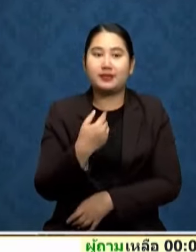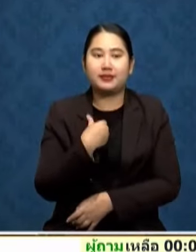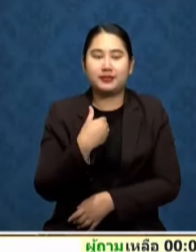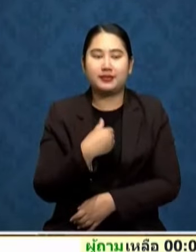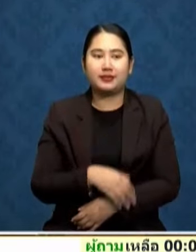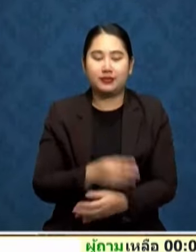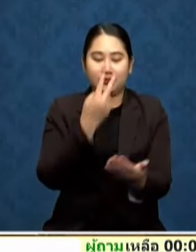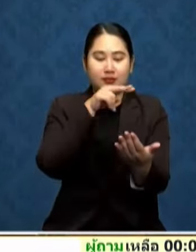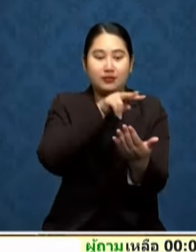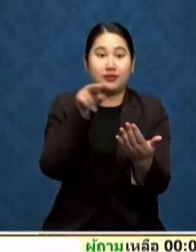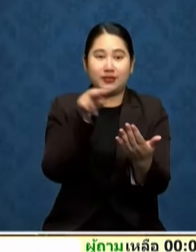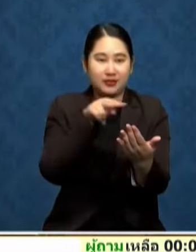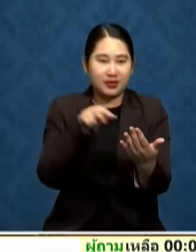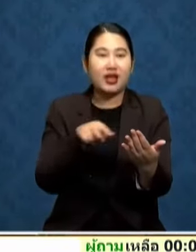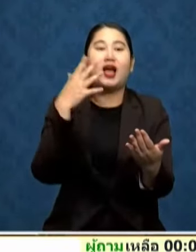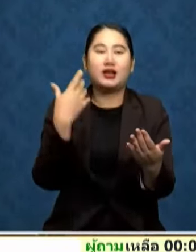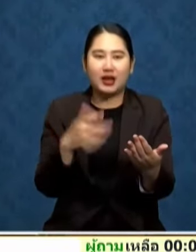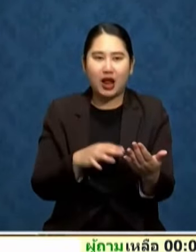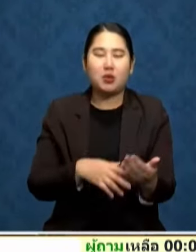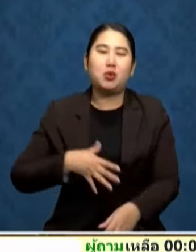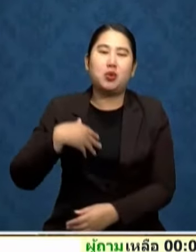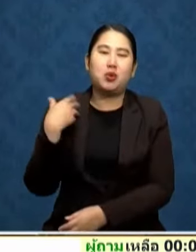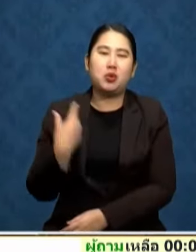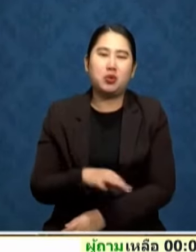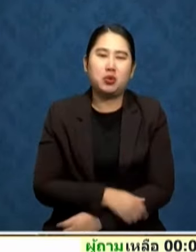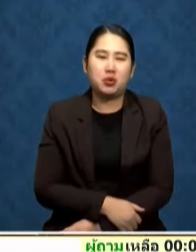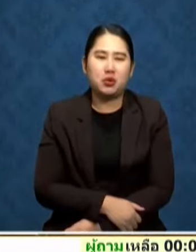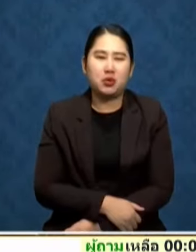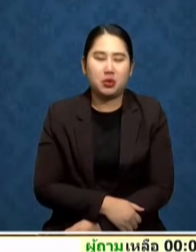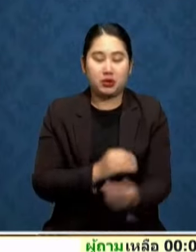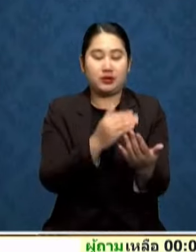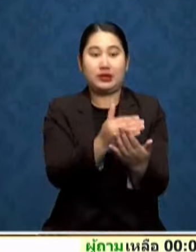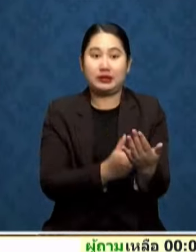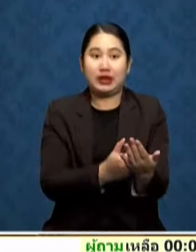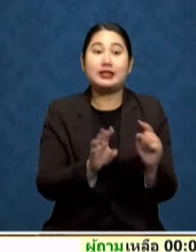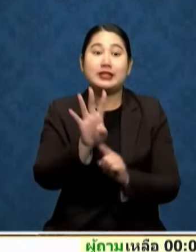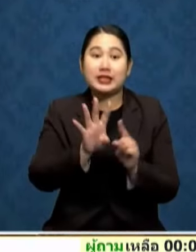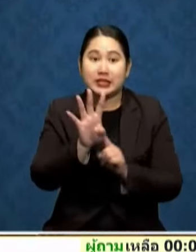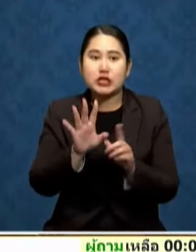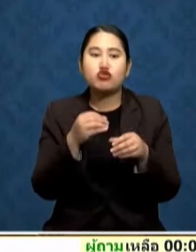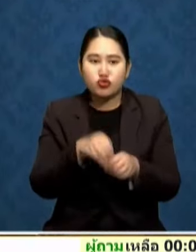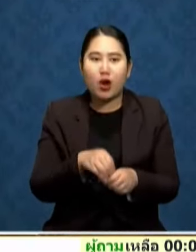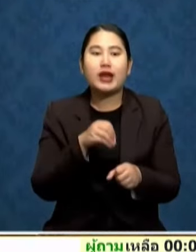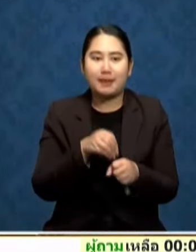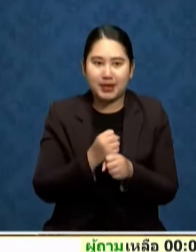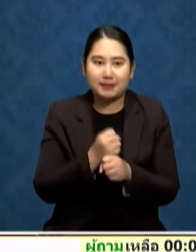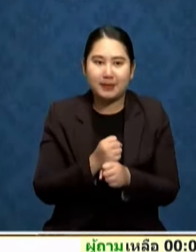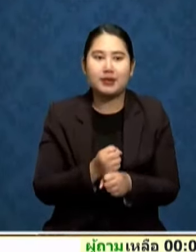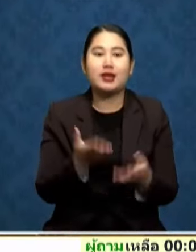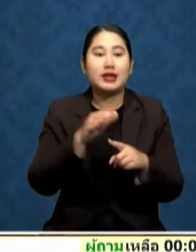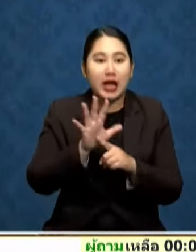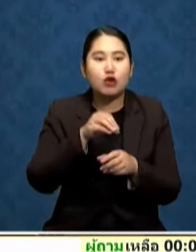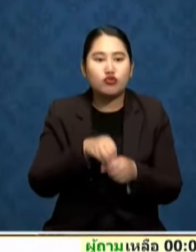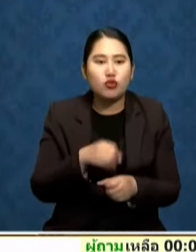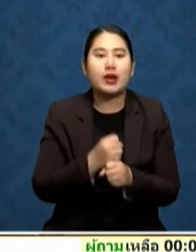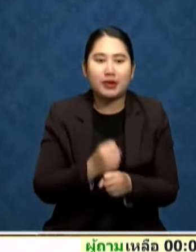นสายตาของพี่น้องชาวประมงเห็นแล้วอเนกอนาถแทนรายการที่4อยู่ระหว่างดำเนินการรายการที่5อยู่ระหว่างดำเนิน